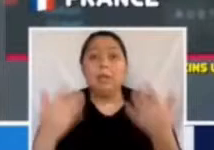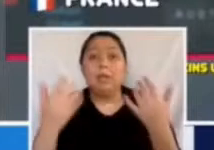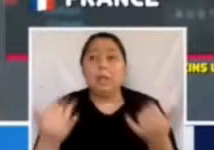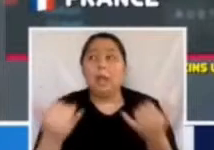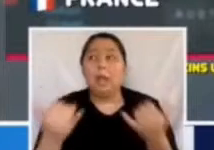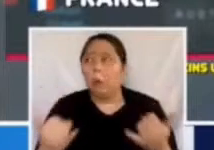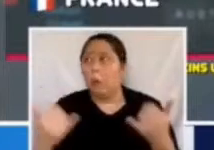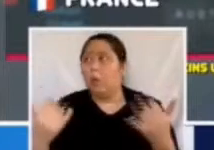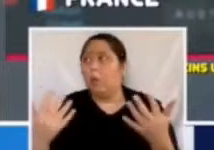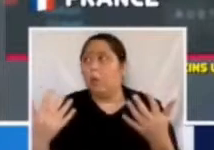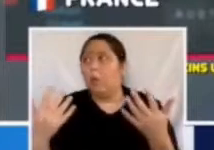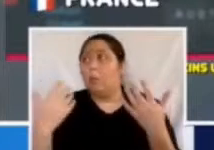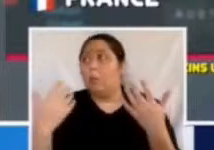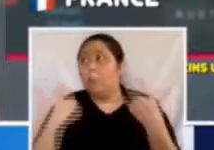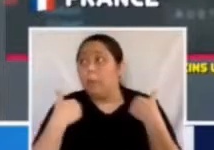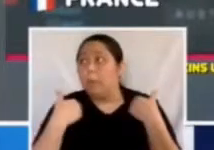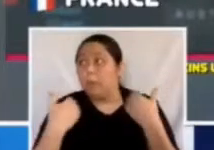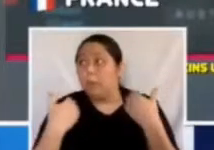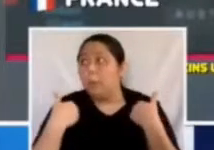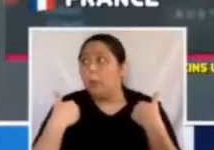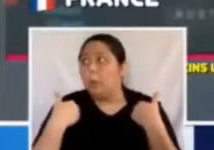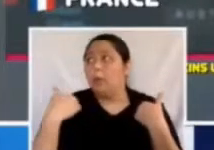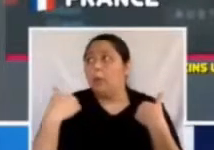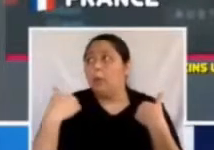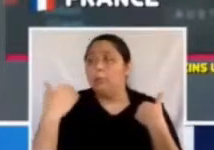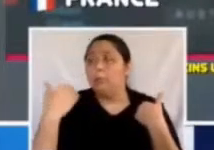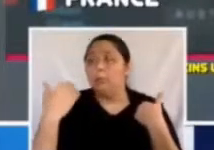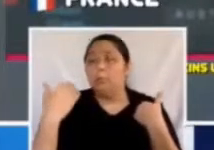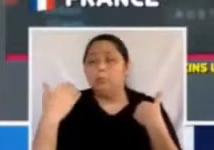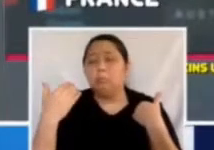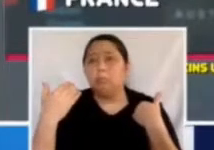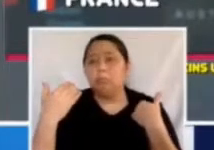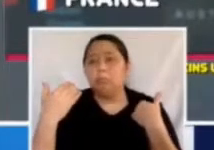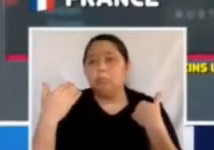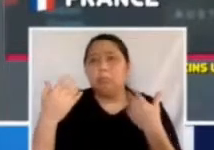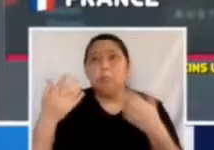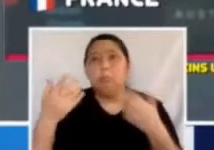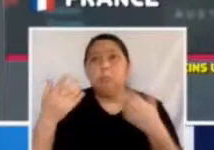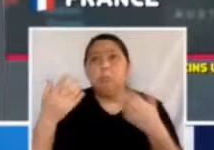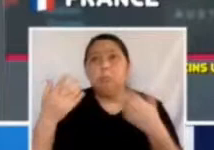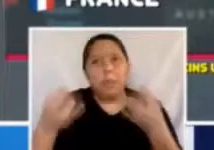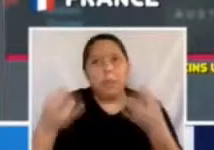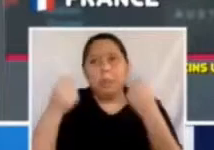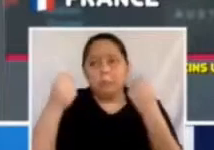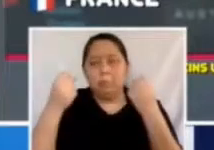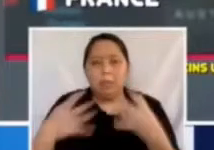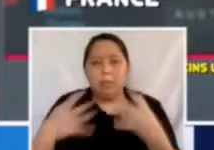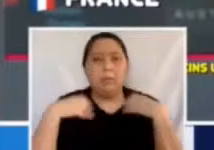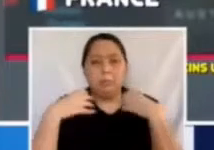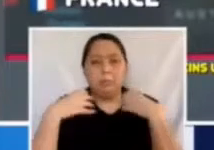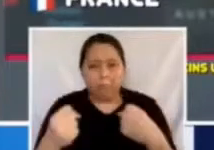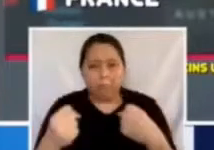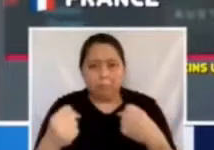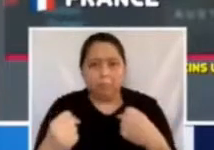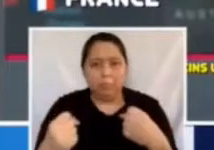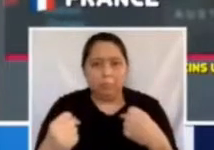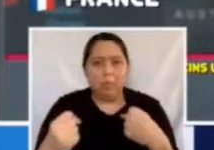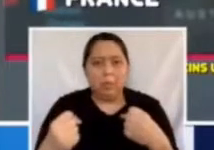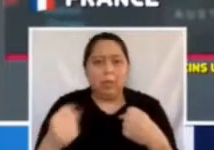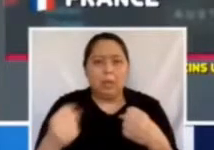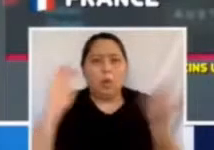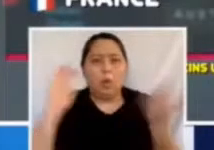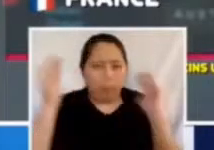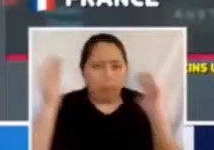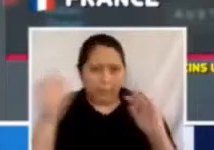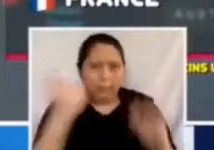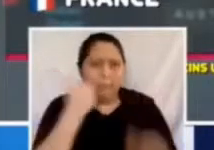2,551 naman ang nasawi. Nasa ika-41 pwesto naman ang Pilipinas sa may pinakamaraming kaso ng COVID-19 sa buong